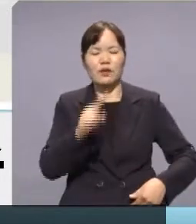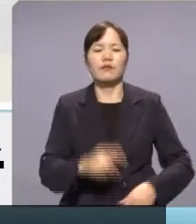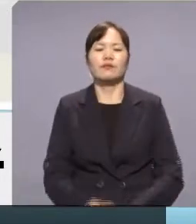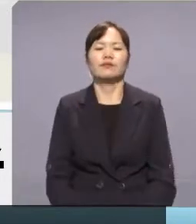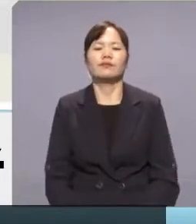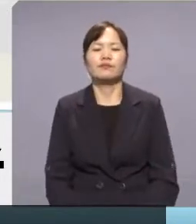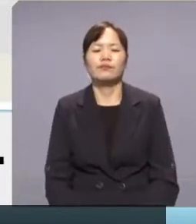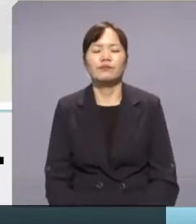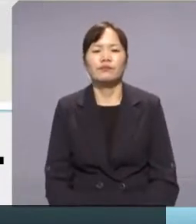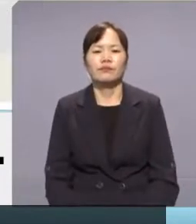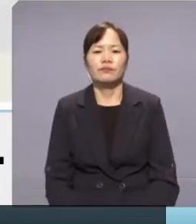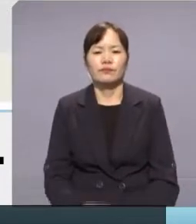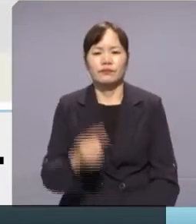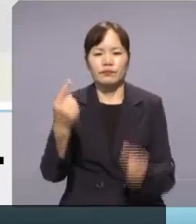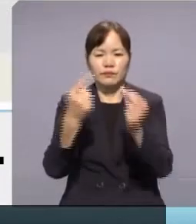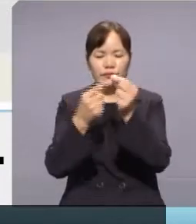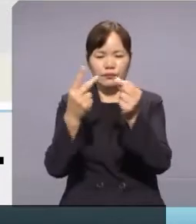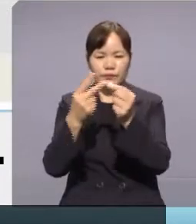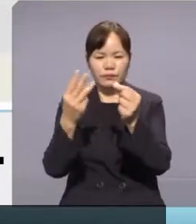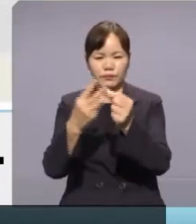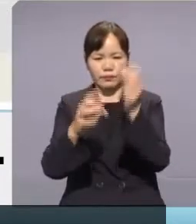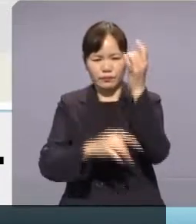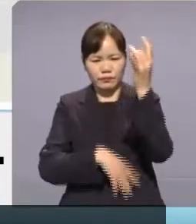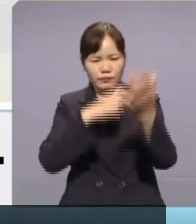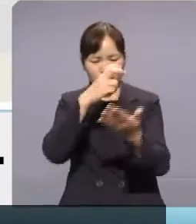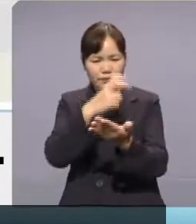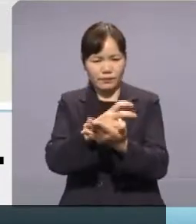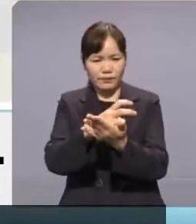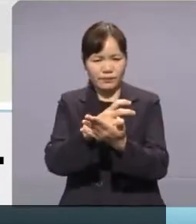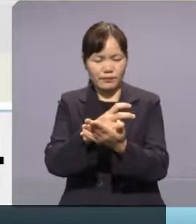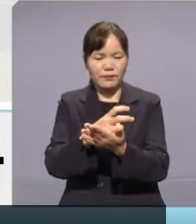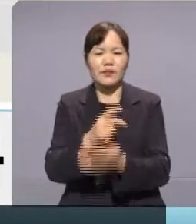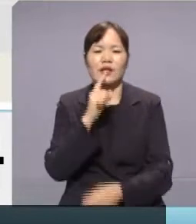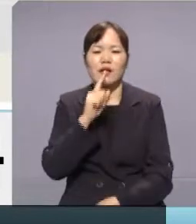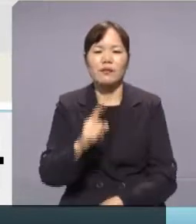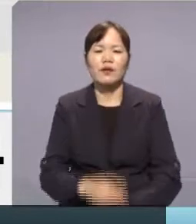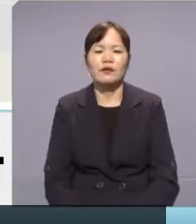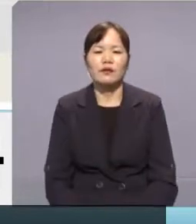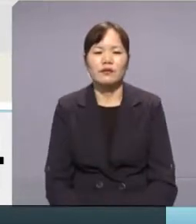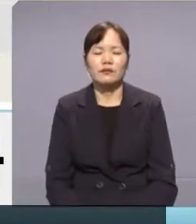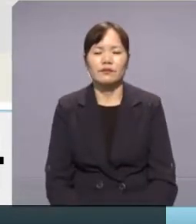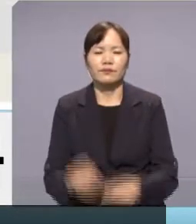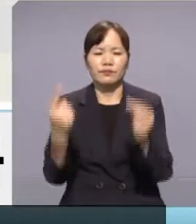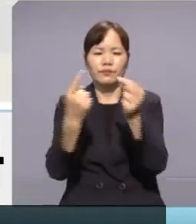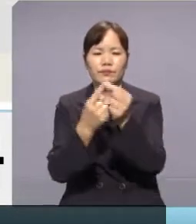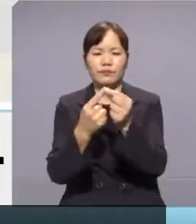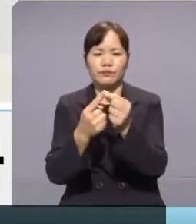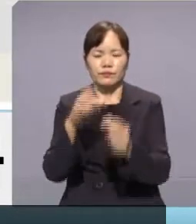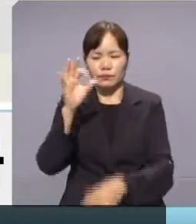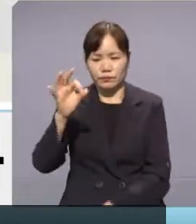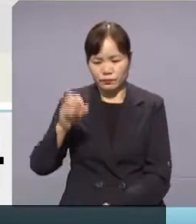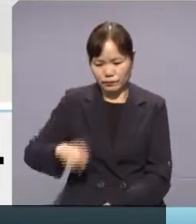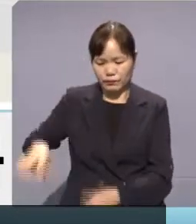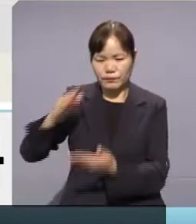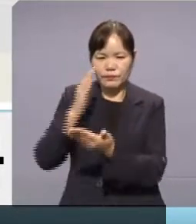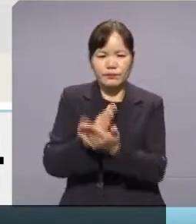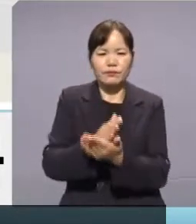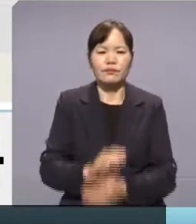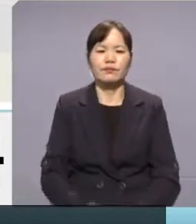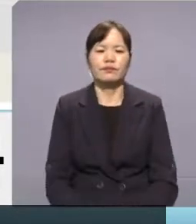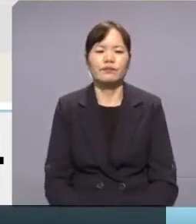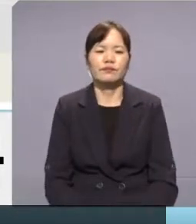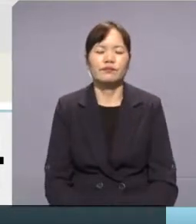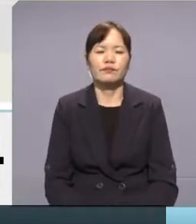드리지만 세 가지 원칙을 지금 뭐 항상 워렌 버핏은 얘기를 하고 있지 않습니까? 첫째, 돈을 잃지 마라. 네. 예,